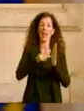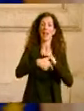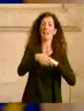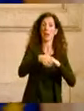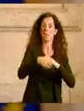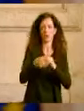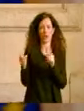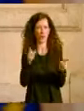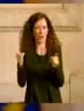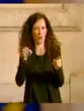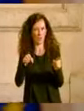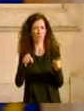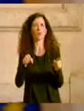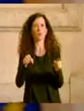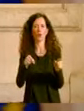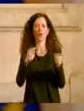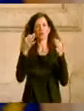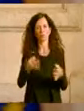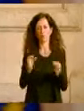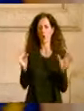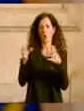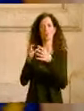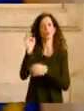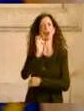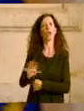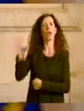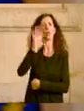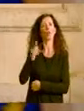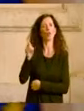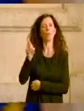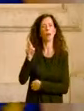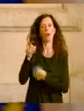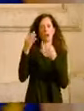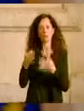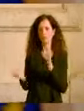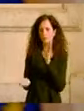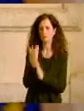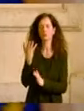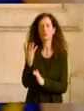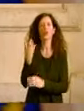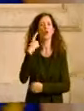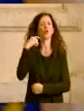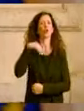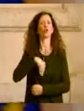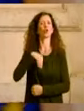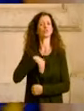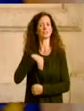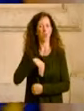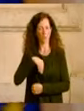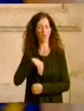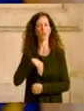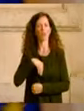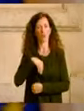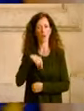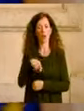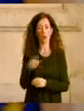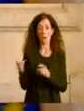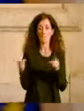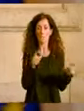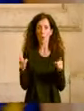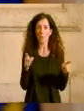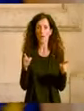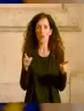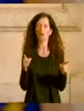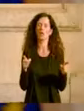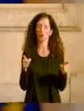framework che è stato elaborato dalla Commissione europea nasce proprio dalla consapevolezza che in questo momento è un momento storico